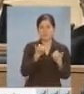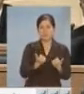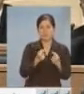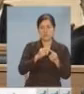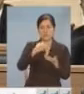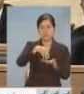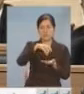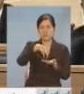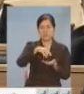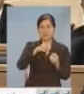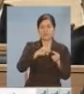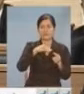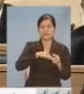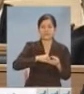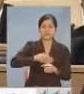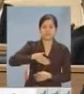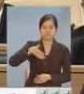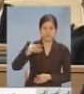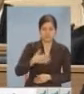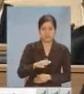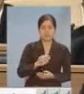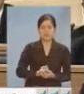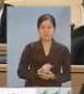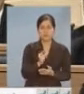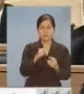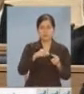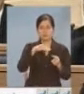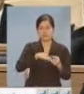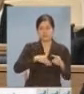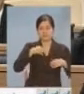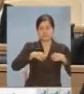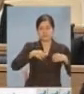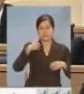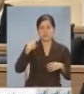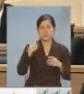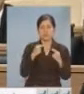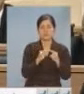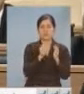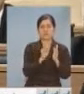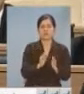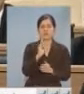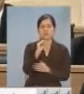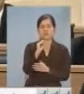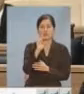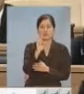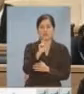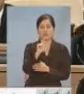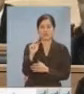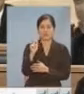จ็บปวดความรวดร้าวของพี่น้องทั่วประเทศ67ล้านคน